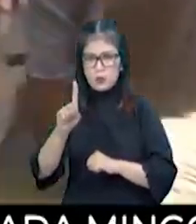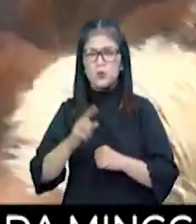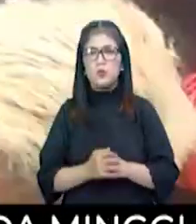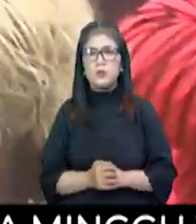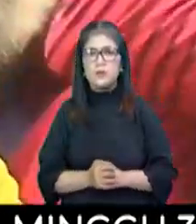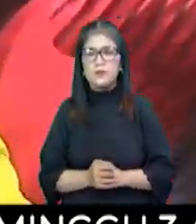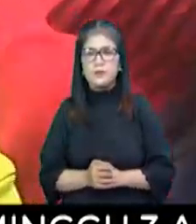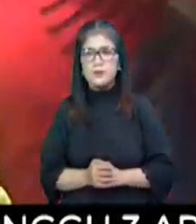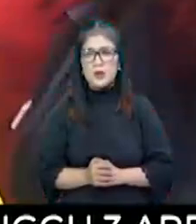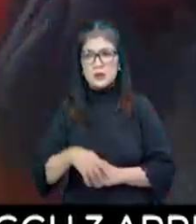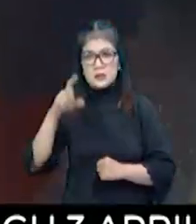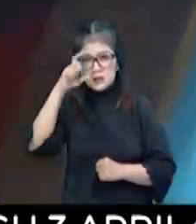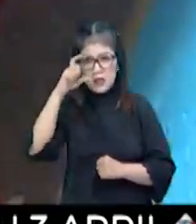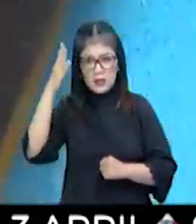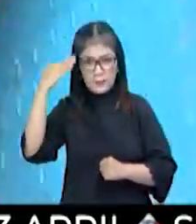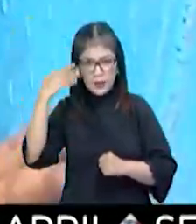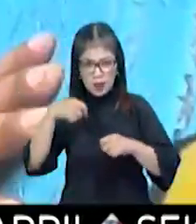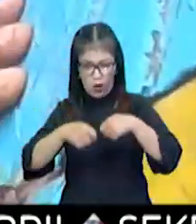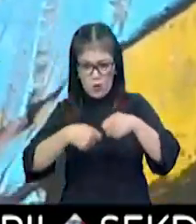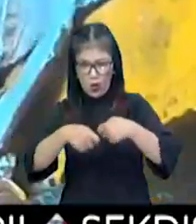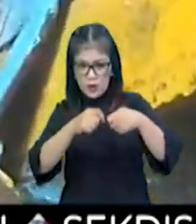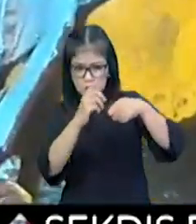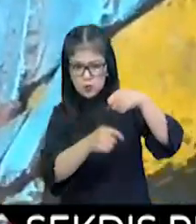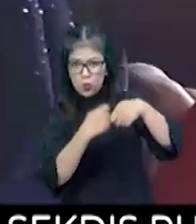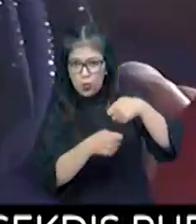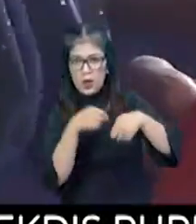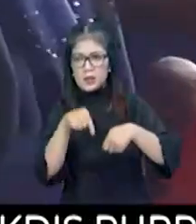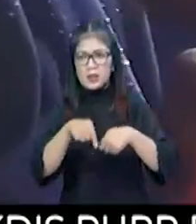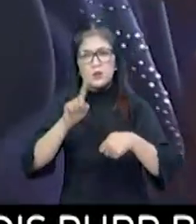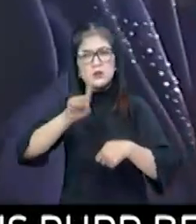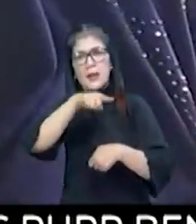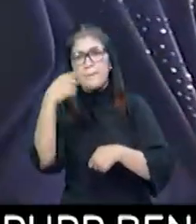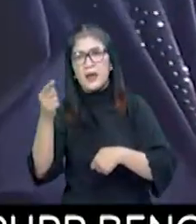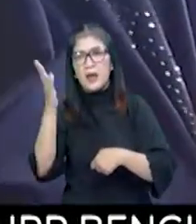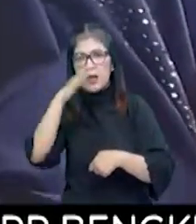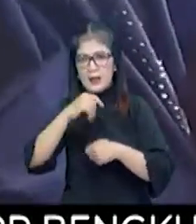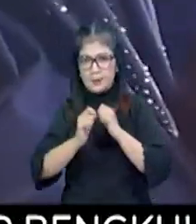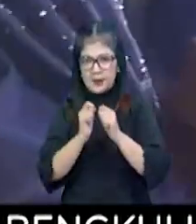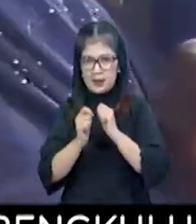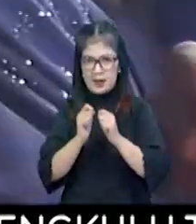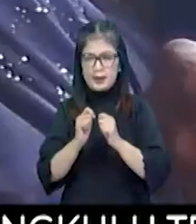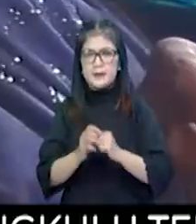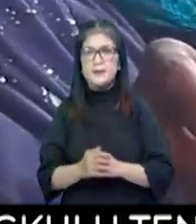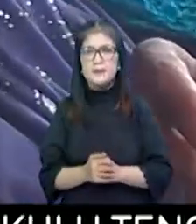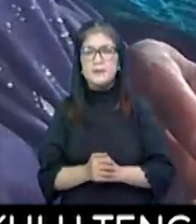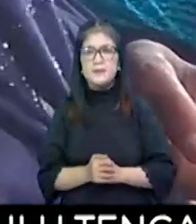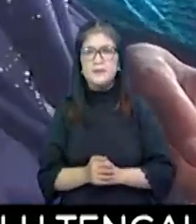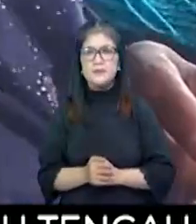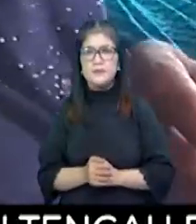kelangkaan minyak goreng curah diperkirakan terjadi hingga hari raya Idul Fitri dari Sampang Madura Fathurrahman Nails